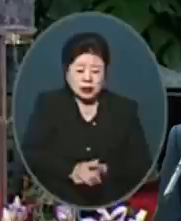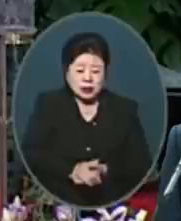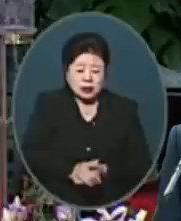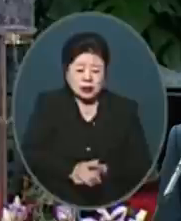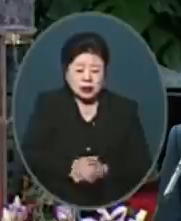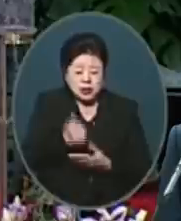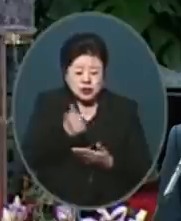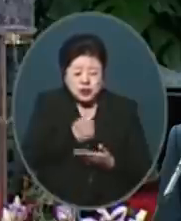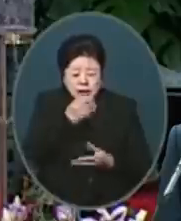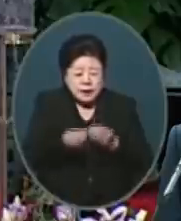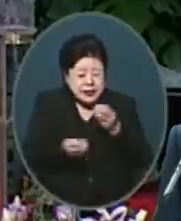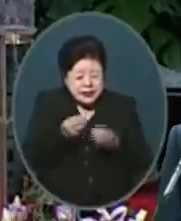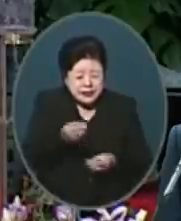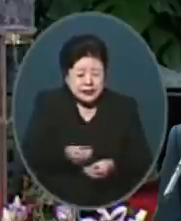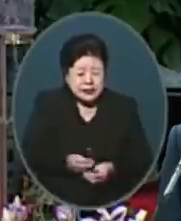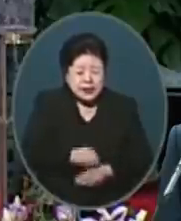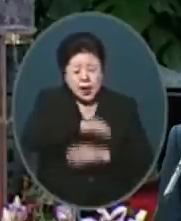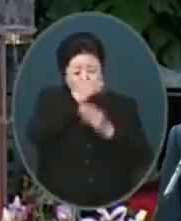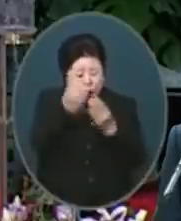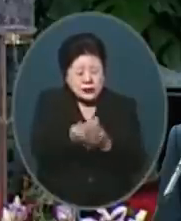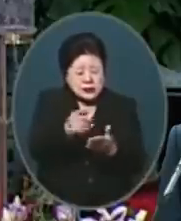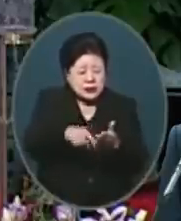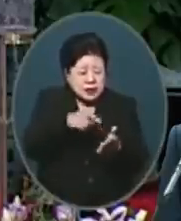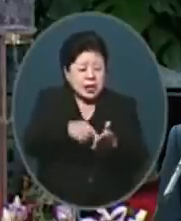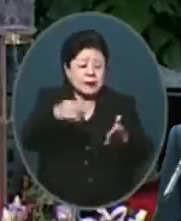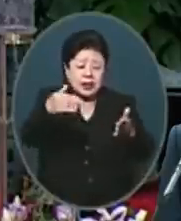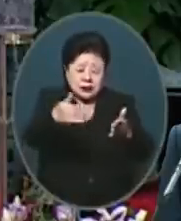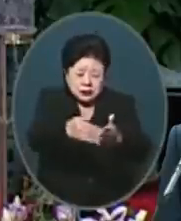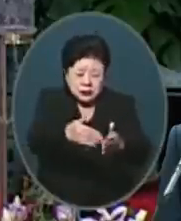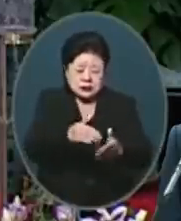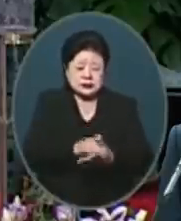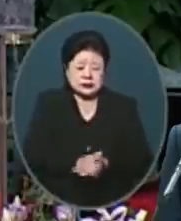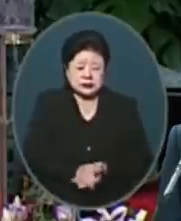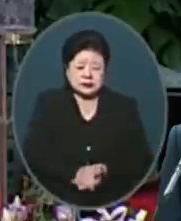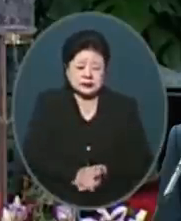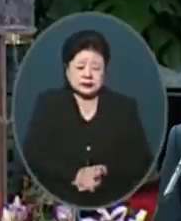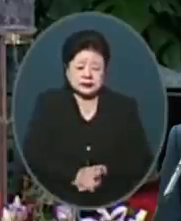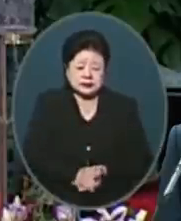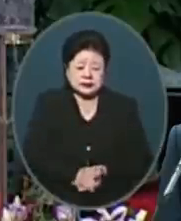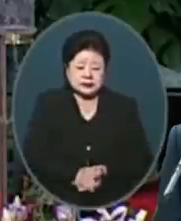죄의 빚을 완전히 청산해 주셨습니다.